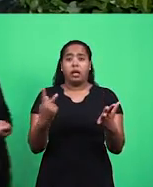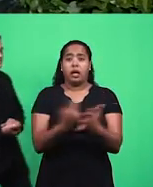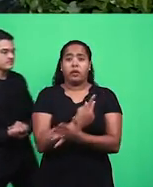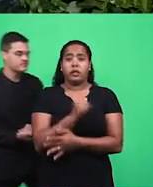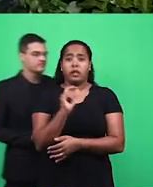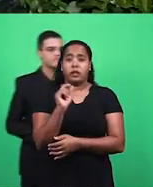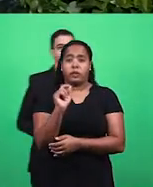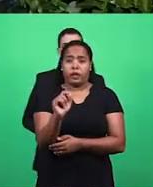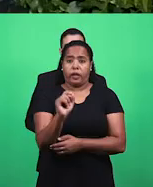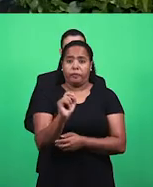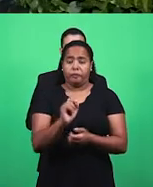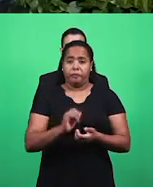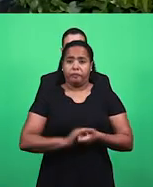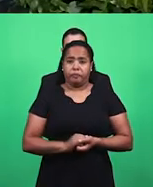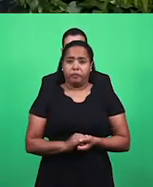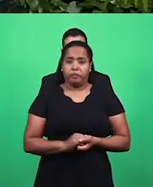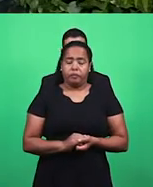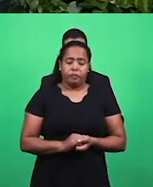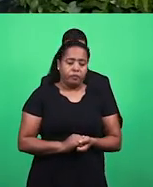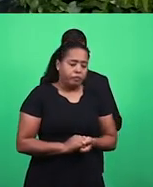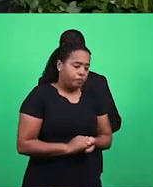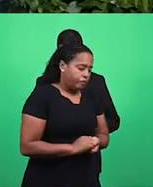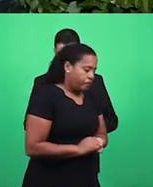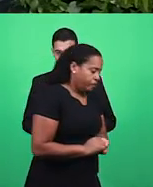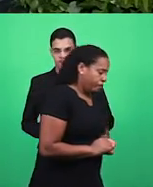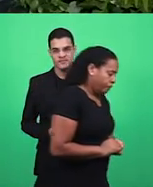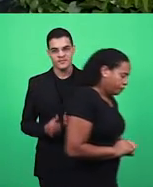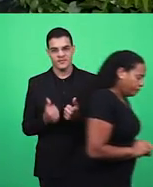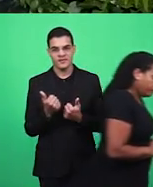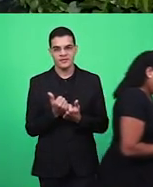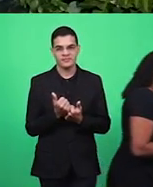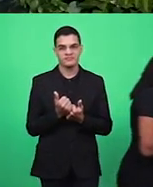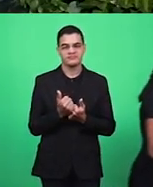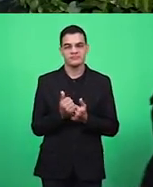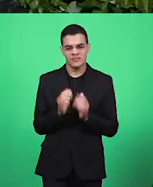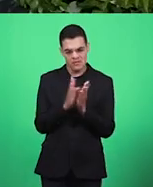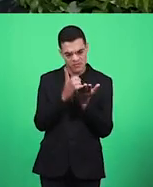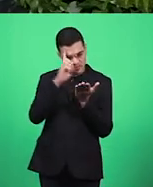были с ним знакомы. Но посмотрите, Слово Божие говорит, что Иисус,